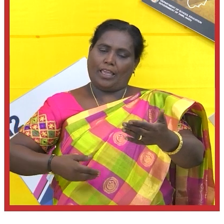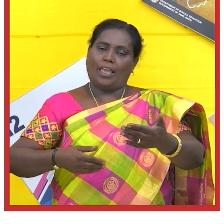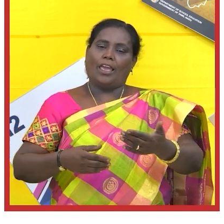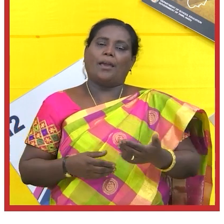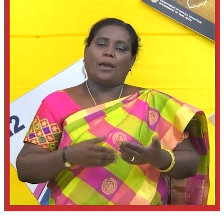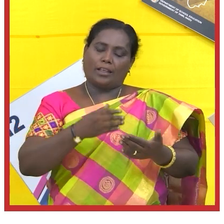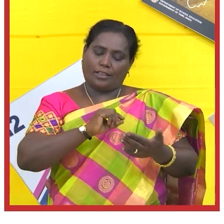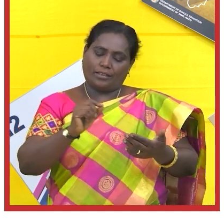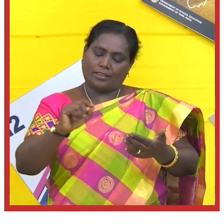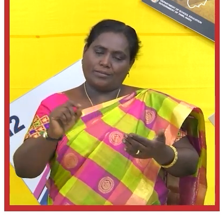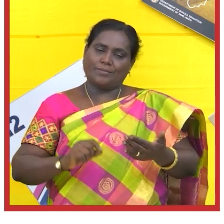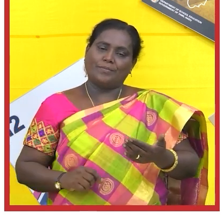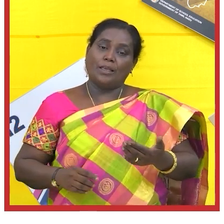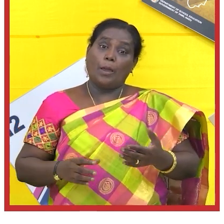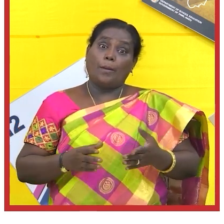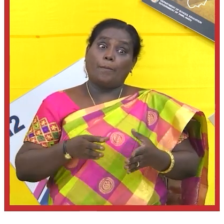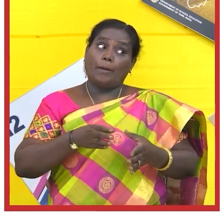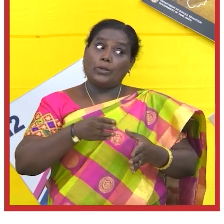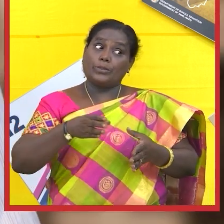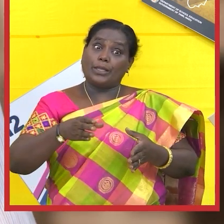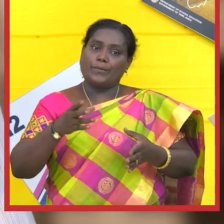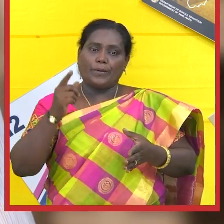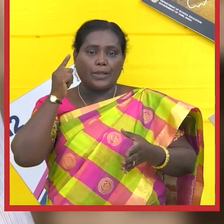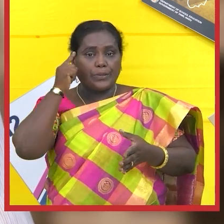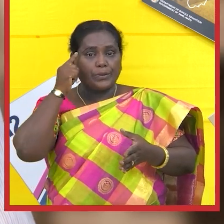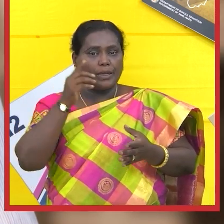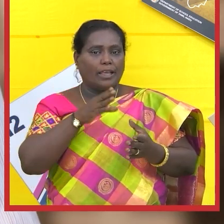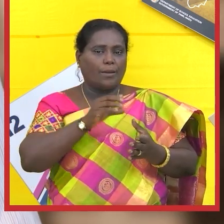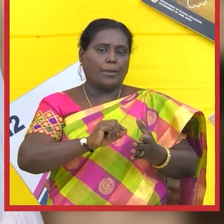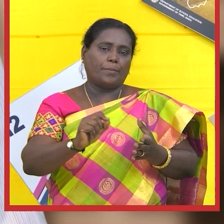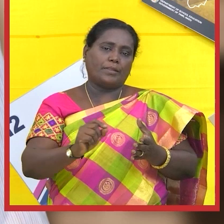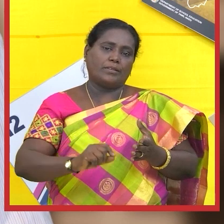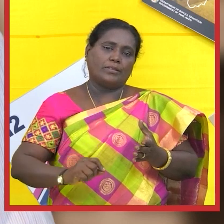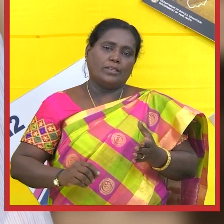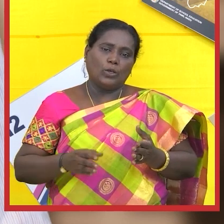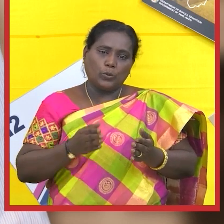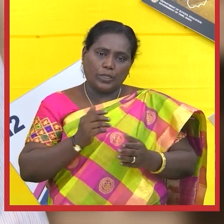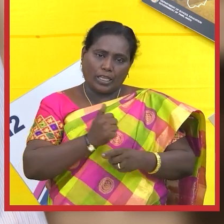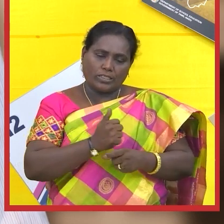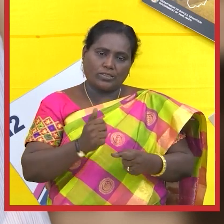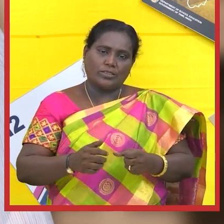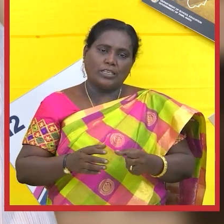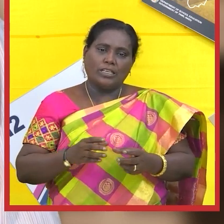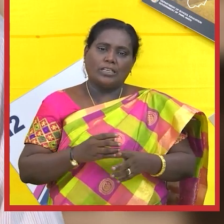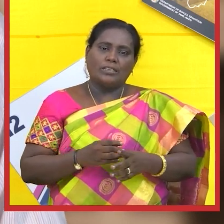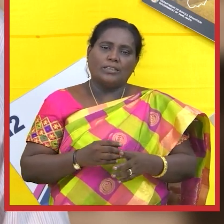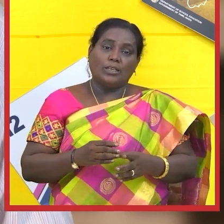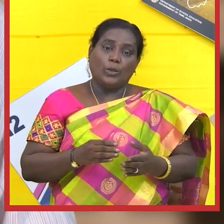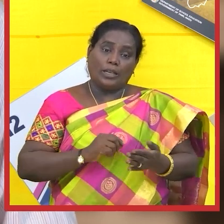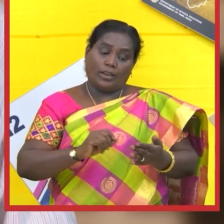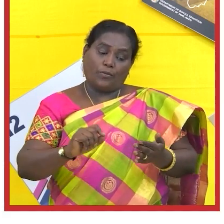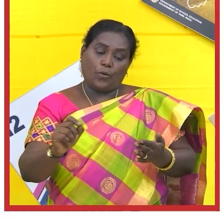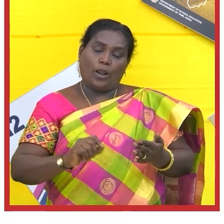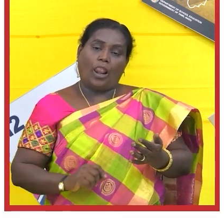பத்திரிகை. அந்த பகுத்தறிவு கருத்துக்களை மக்களிடையே பரப்புவதற்காக குடியரசு என்ற ஒரு நூல் பத்திரிகை,